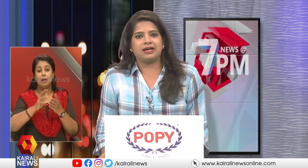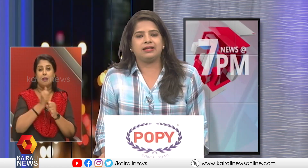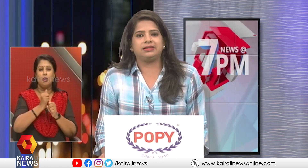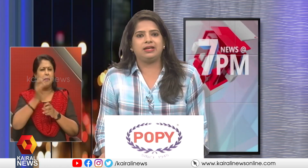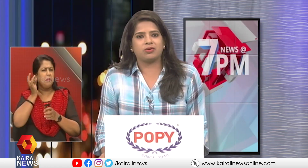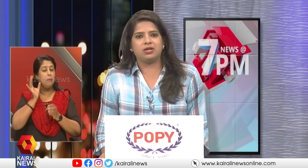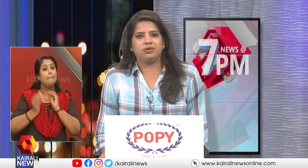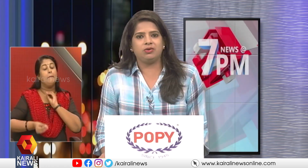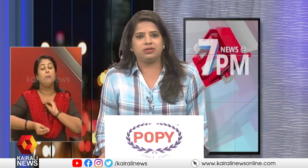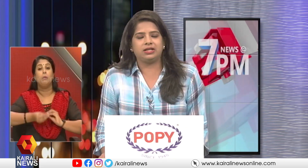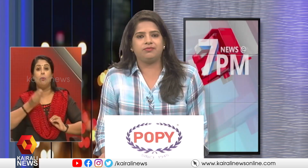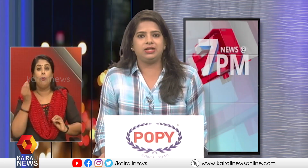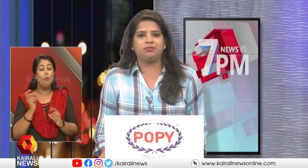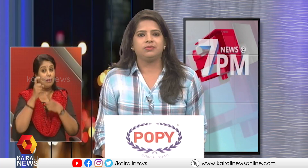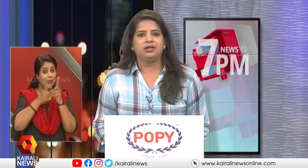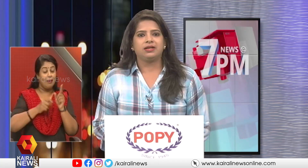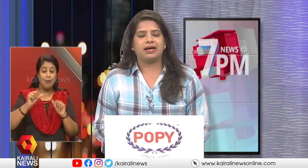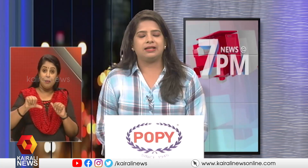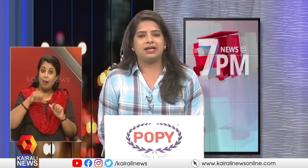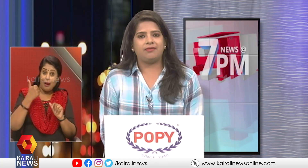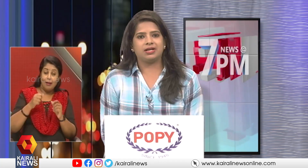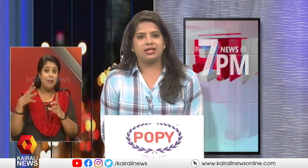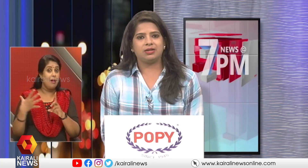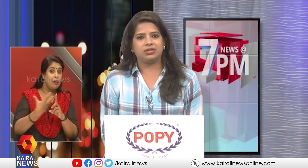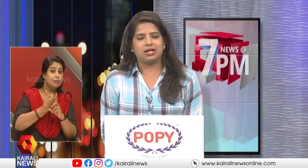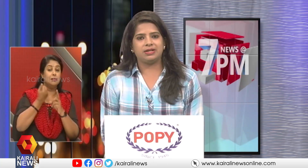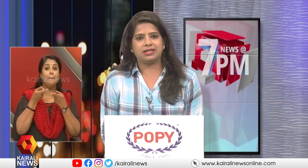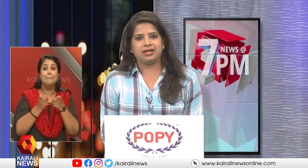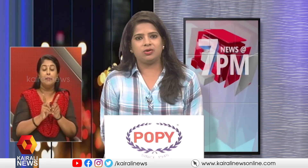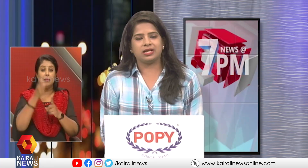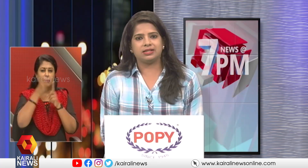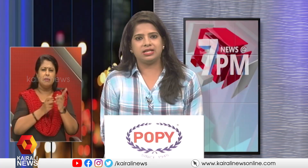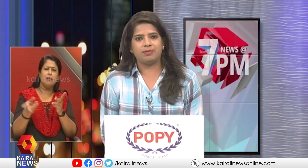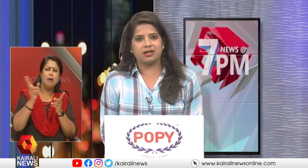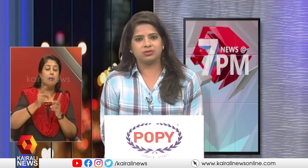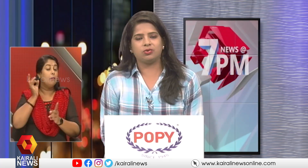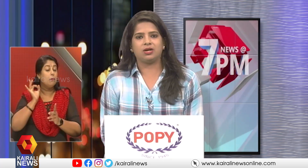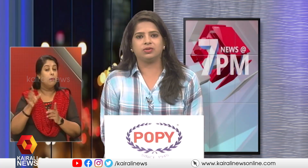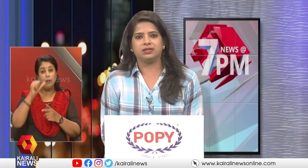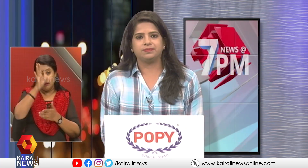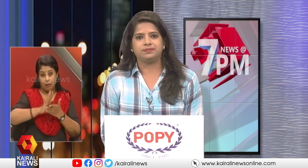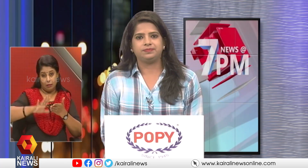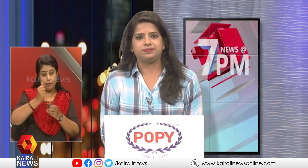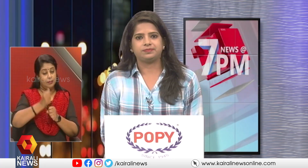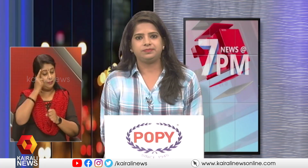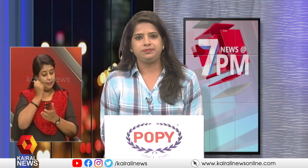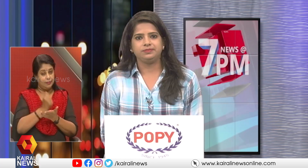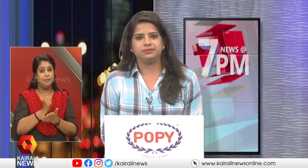അപഗണനയ്ക്കിടയിലാണ് കേരളത്തിന്റെ ഒക്കെയും ഈ ഒരു നേട്ടം. വീണ്ടും കേരളത്തെ അവഗണിക്കുന്ന ഒരു നടപടി തന്നെയാണോ കേന്ദ്രത്തിന്റെ ഭാഗത്തുനിന്നുണ്ടാകുന്നത്?